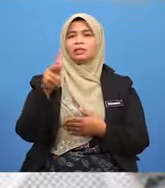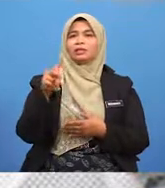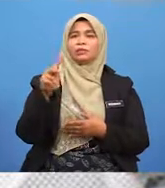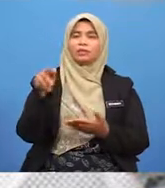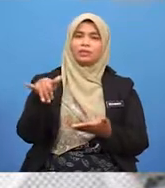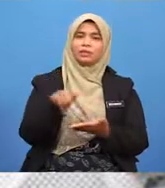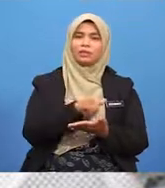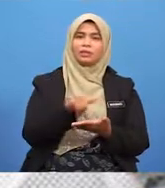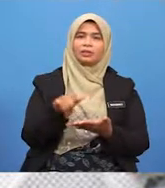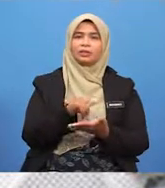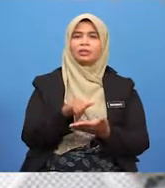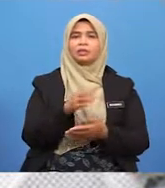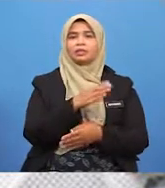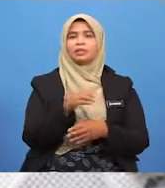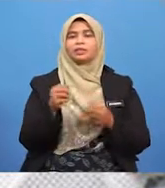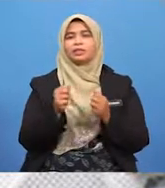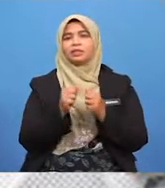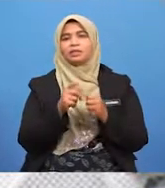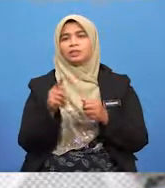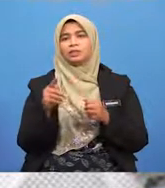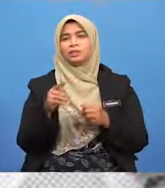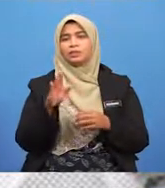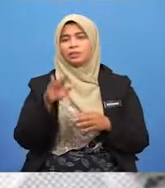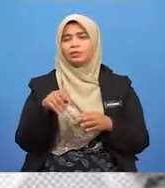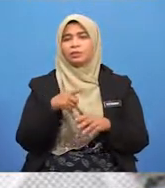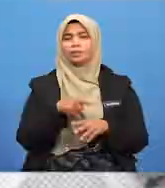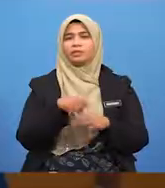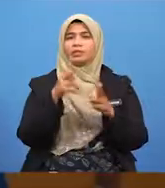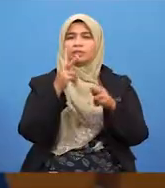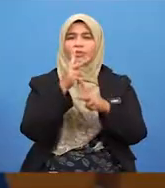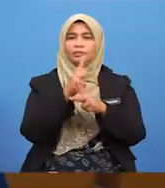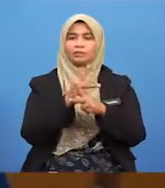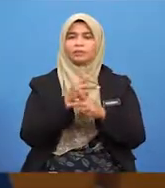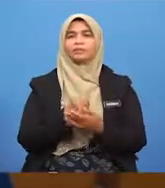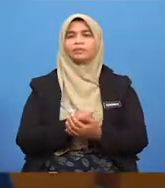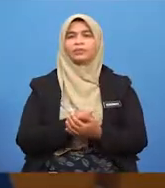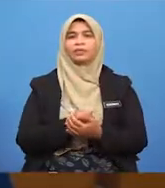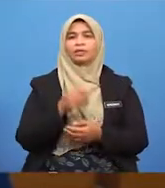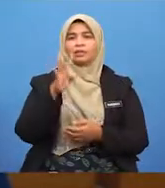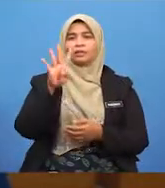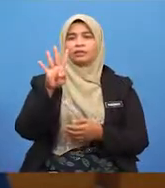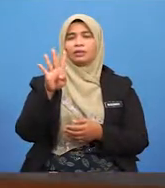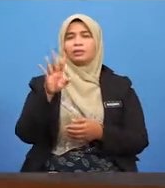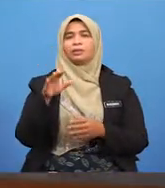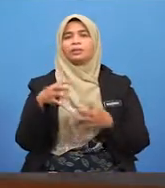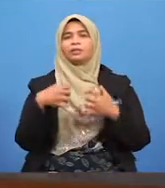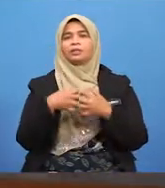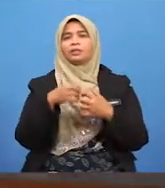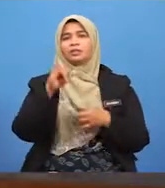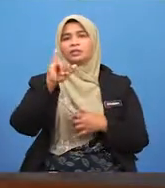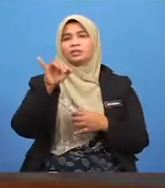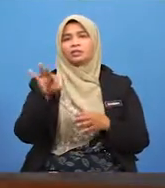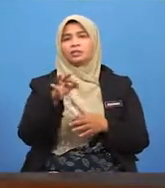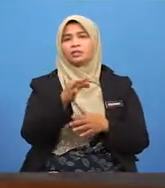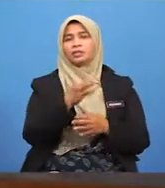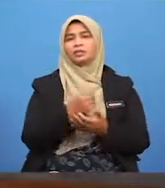dan sejukkan sebelum disimpan yang keempat yelah mesin jahit terdapat